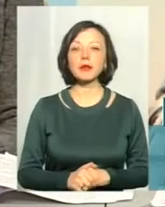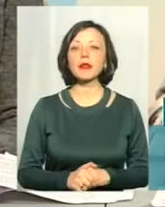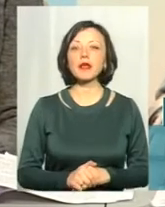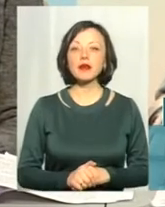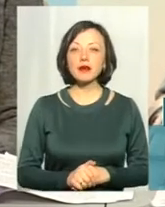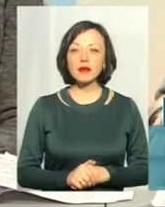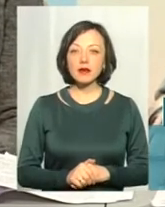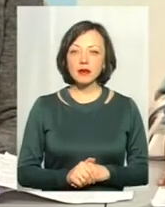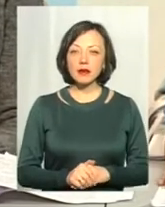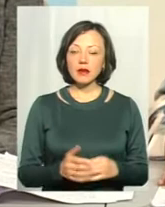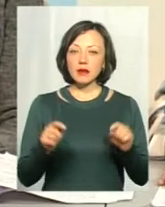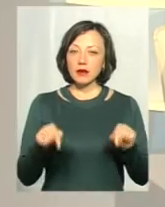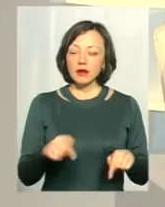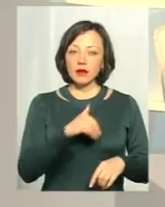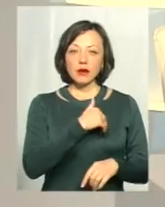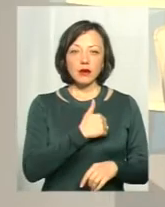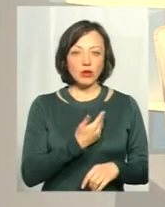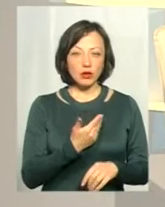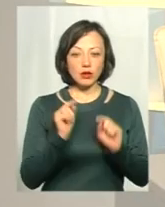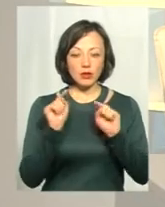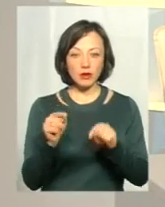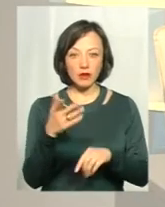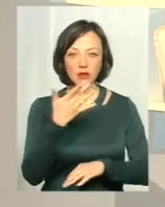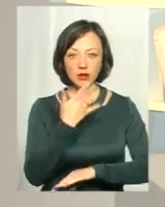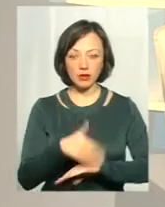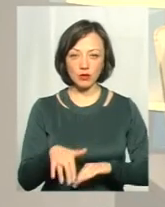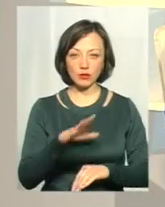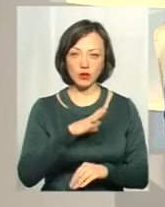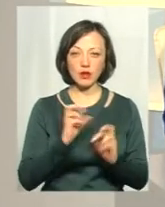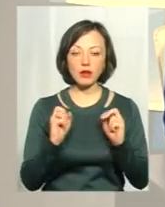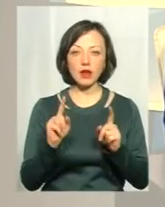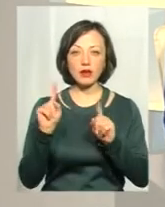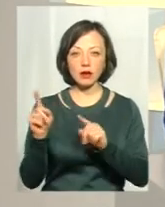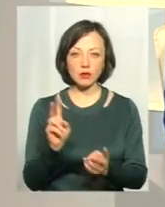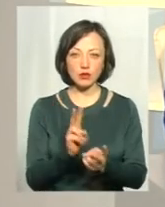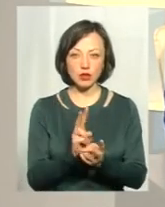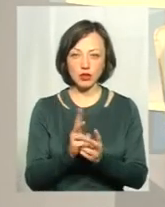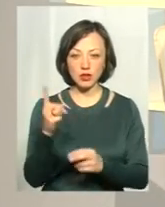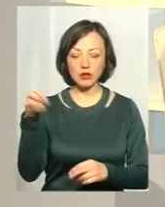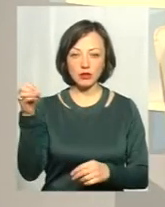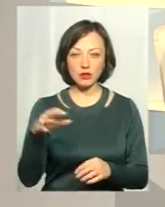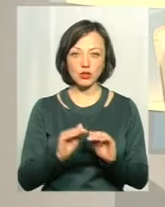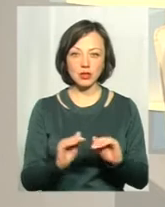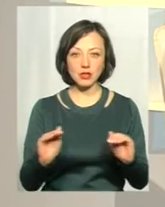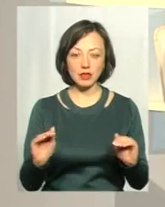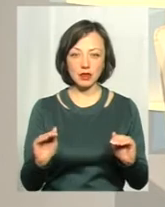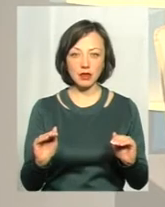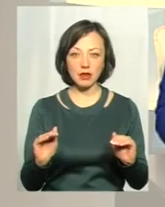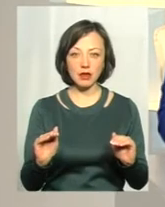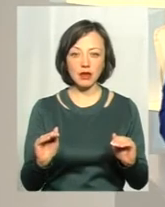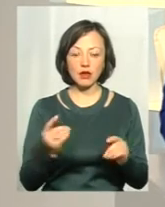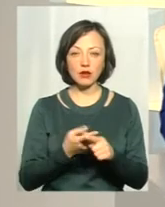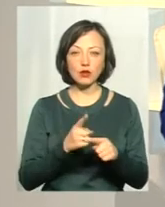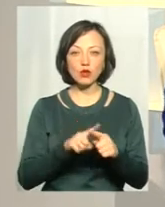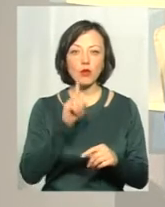вами акцентувати. От, пані Антоніна, ви були за кордоном. Як там зустрічали сонячних діток наших? От саме цю